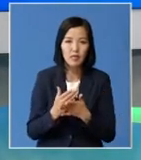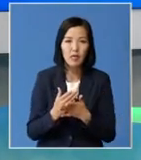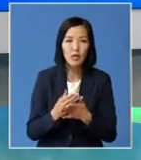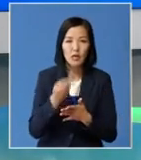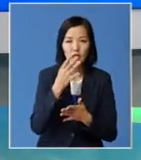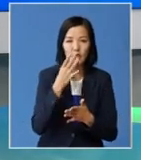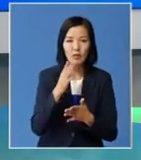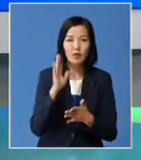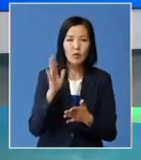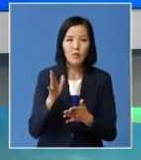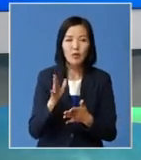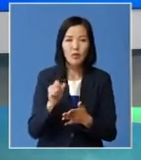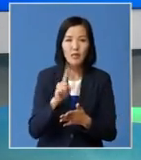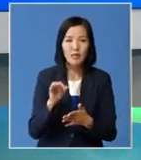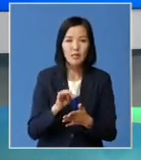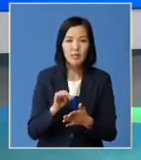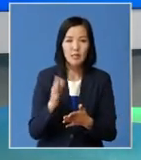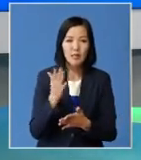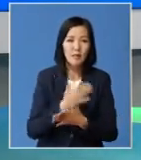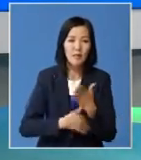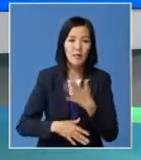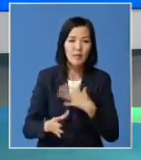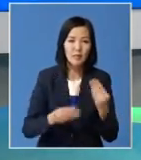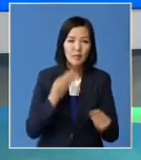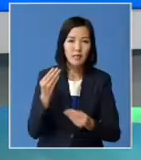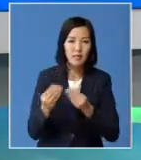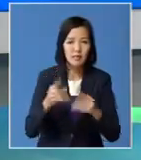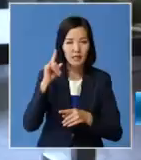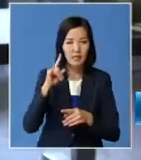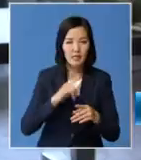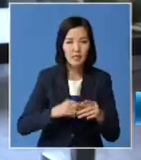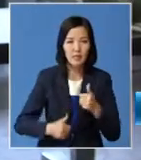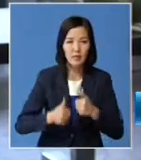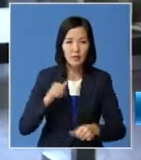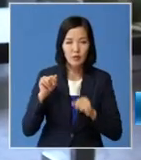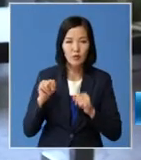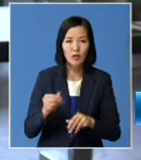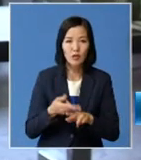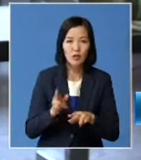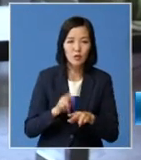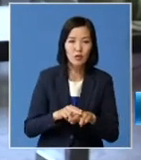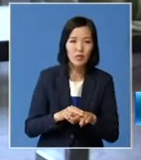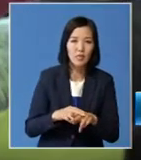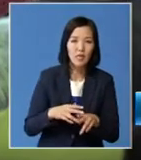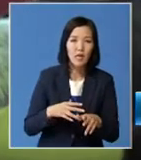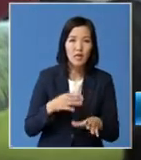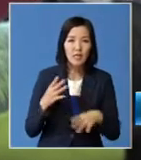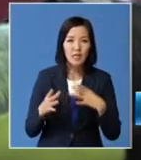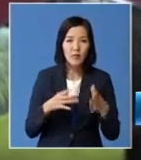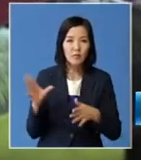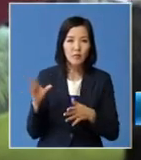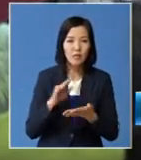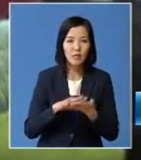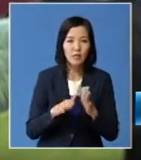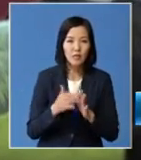жалауын желбірететін Азия және параазиаттық ойындарда ел намысын қорғамақ. Сондықтан спортшылардың алаңсыз дайындалу үшін барлық жағдай жасалған.